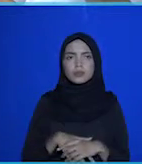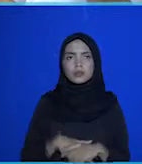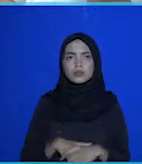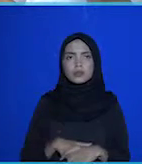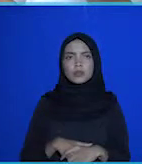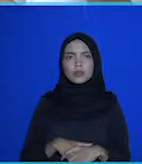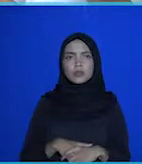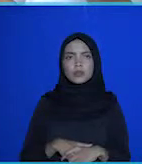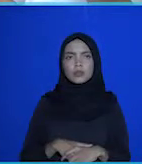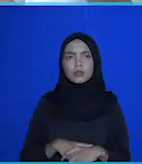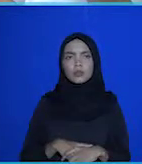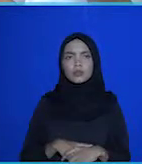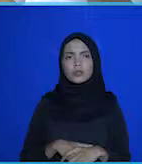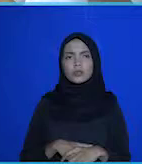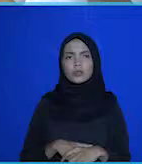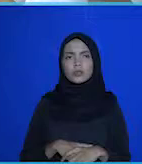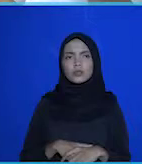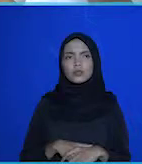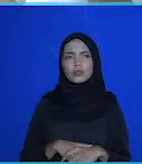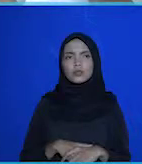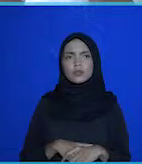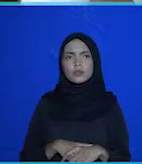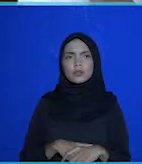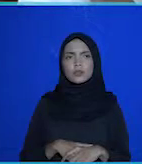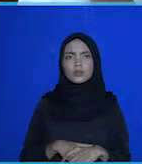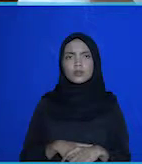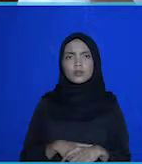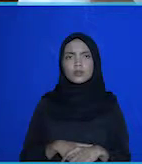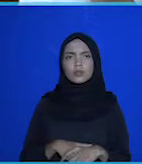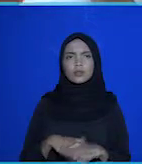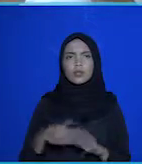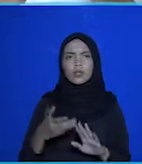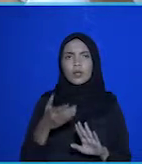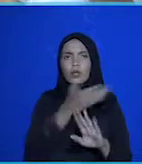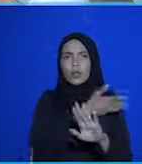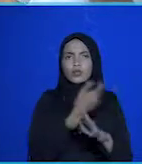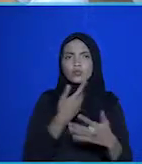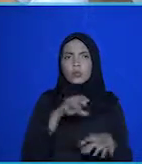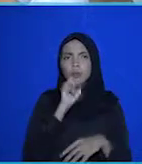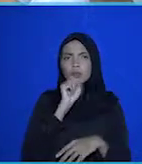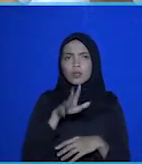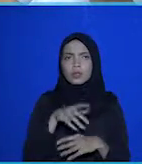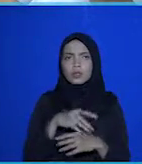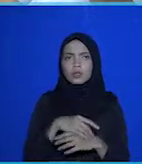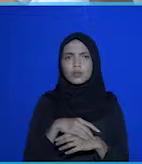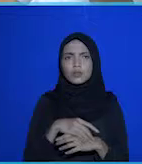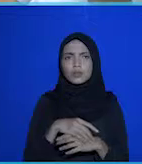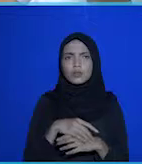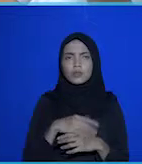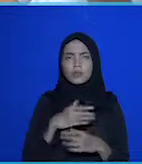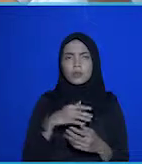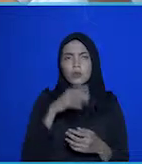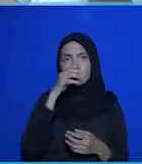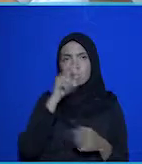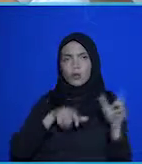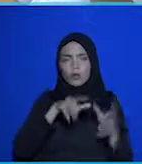Bapak Ibu sekalian, seperti tadi di awal disampaikan bahwa saudara kita yang wafat, yang almarhum di